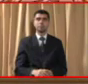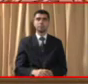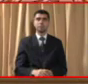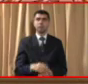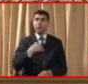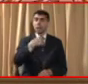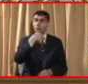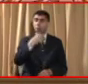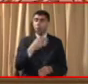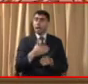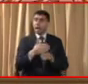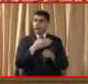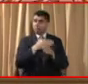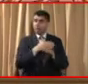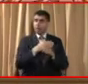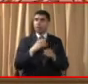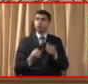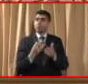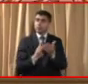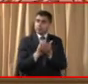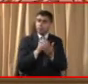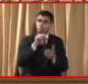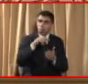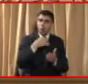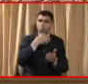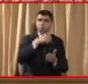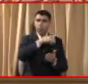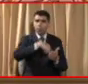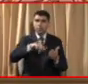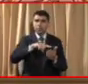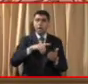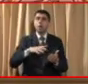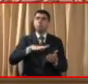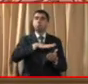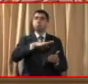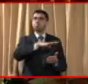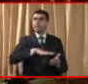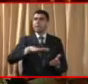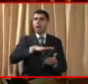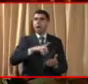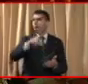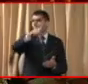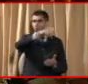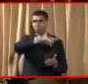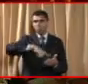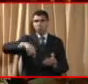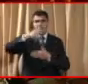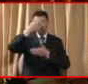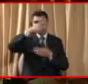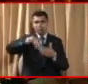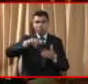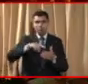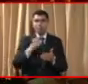كما قلت سابقا، يمكن نقول على أن كل المدن، وقلت تقريبا كل المدن